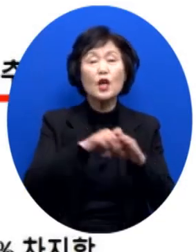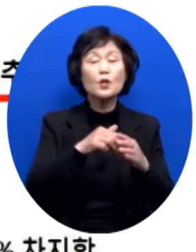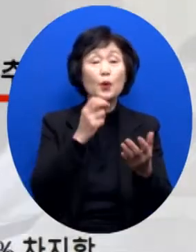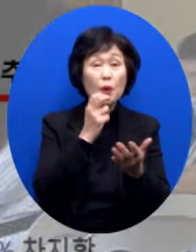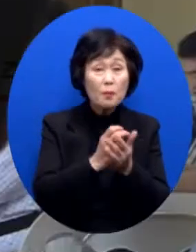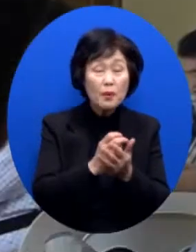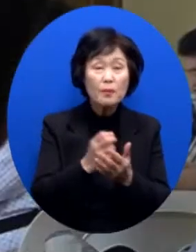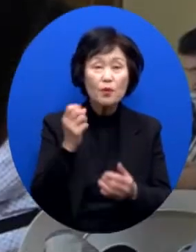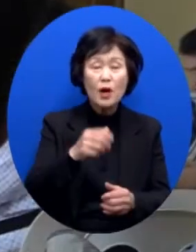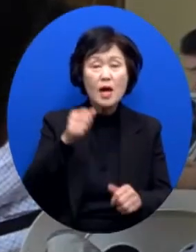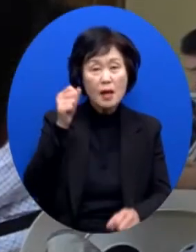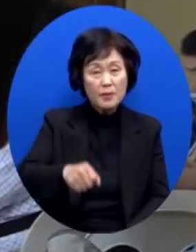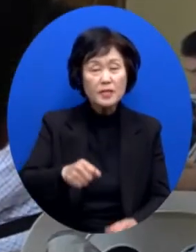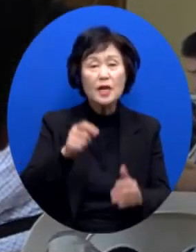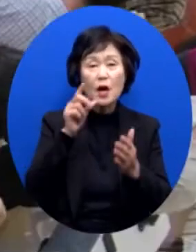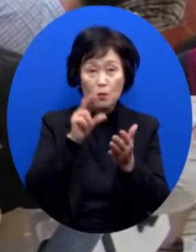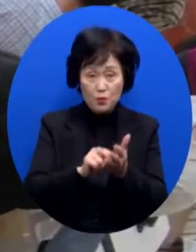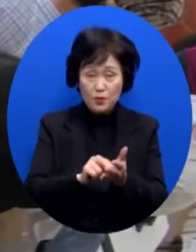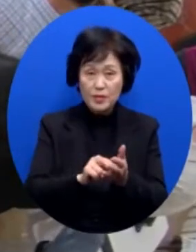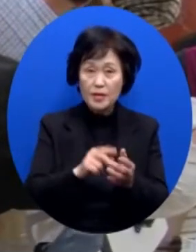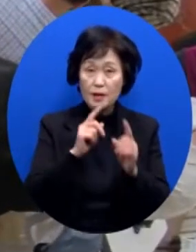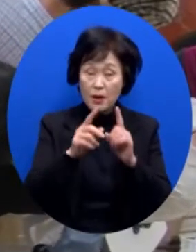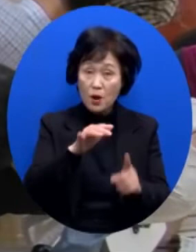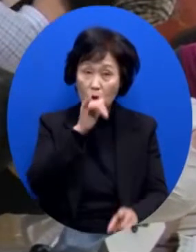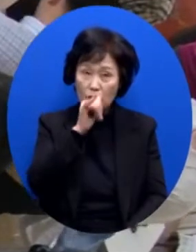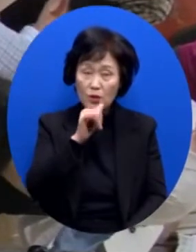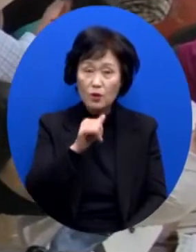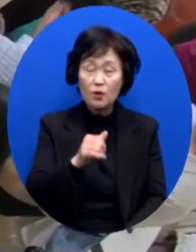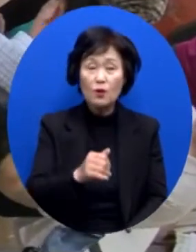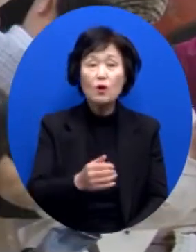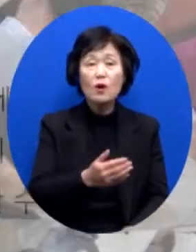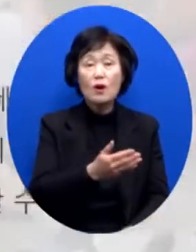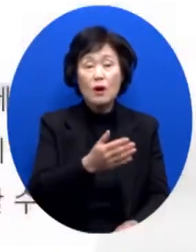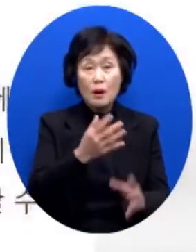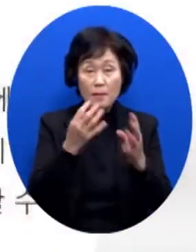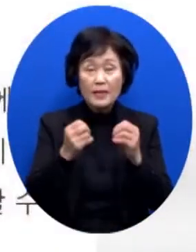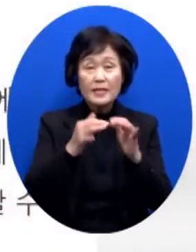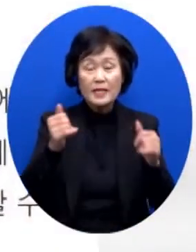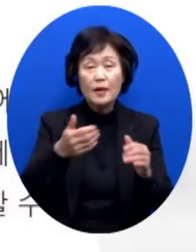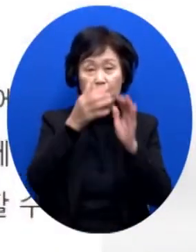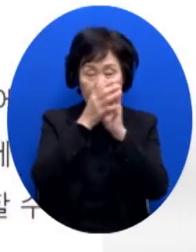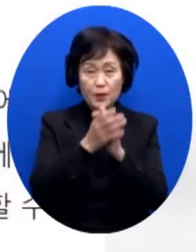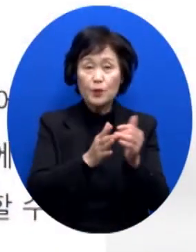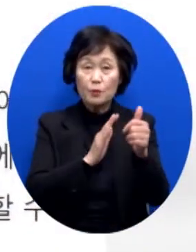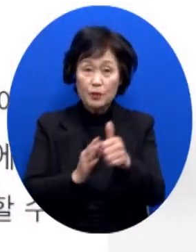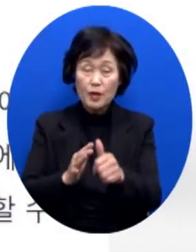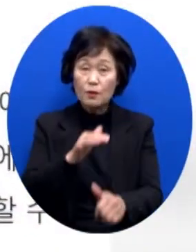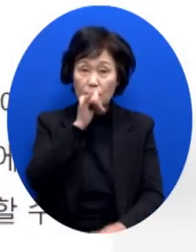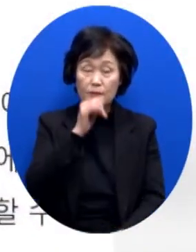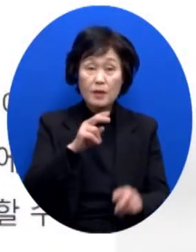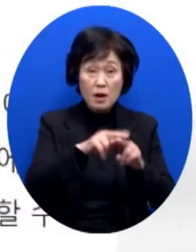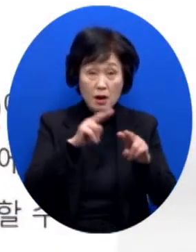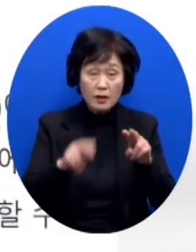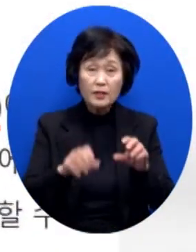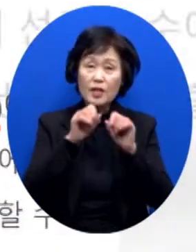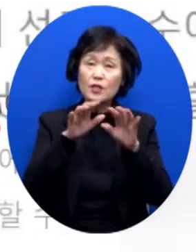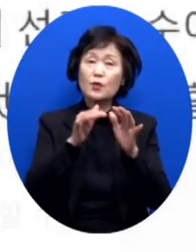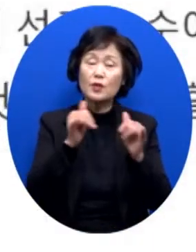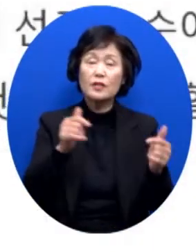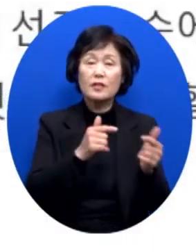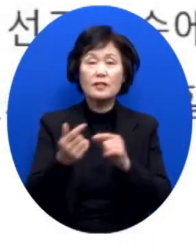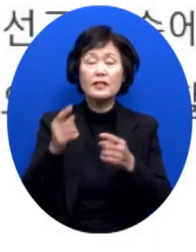원인으로 꼽고 해당 지역에 대한 관심과 기도를 요청했습니다 은퇴 선교사에 대한 조사 결과도 주목할